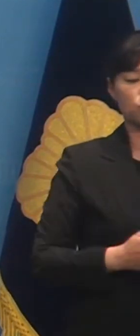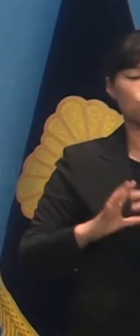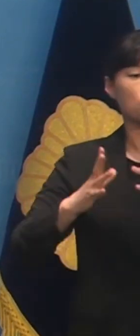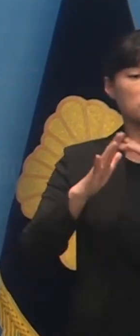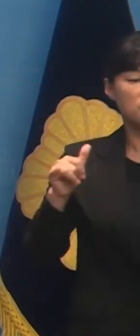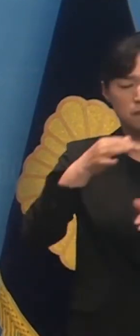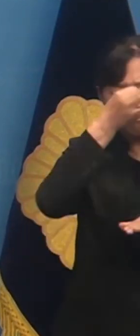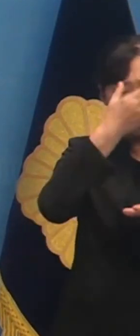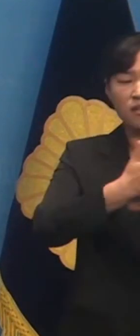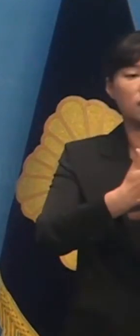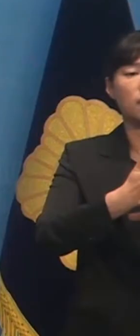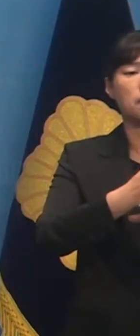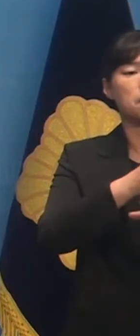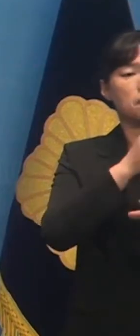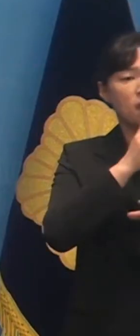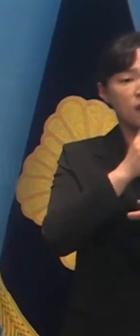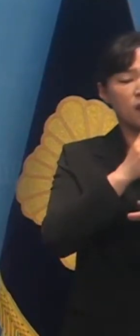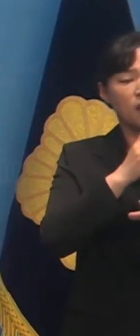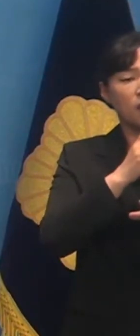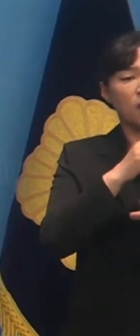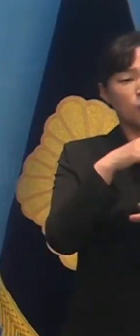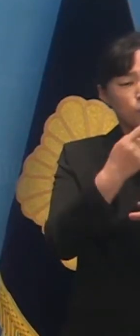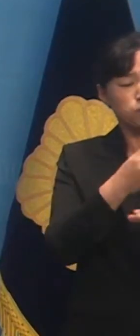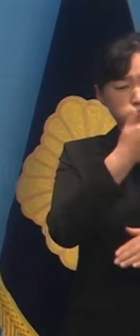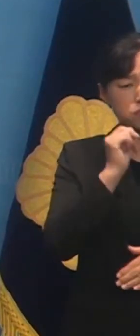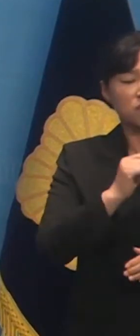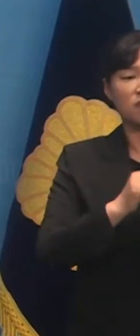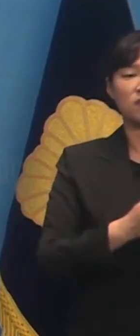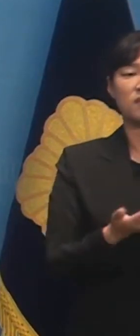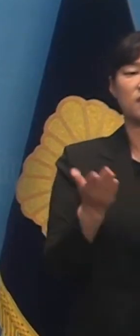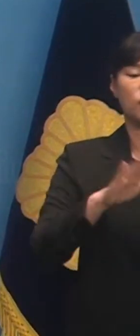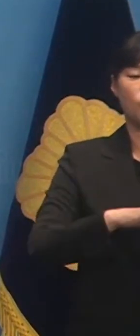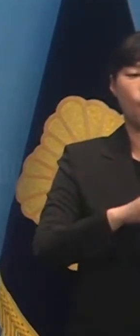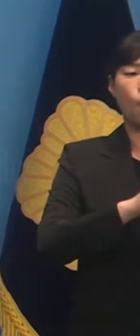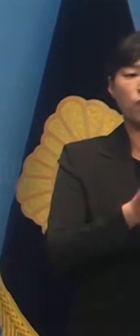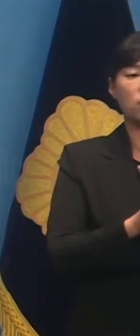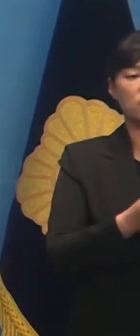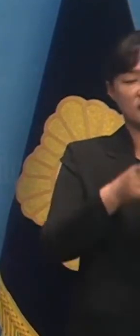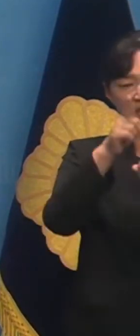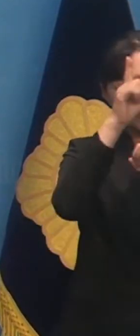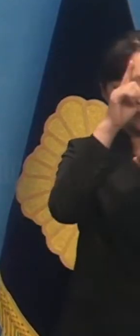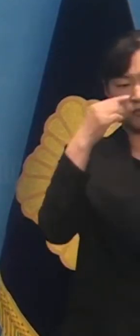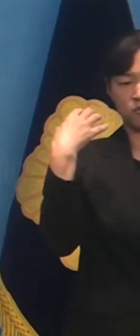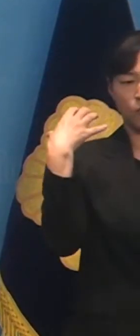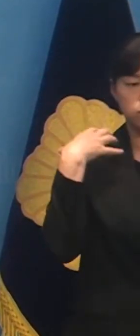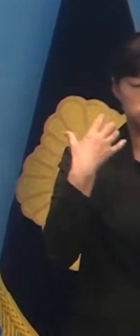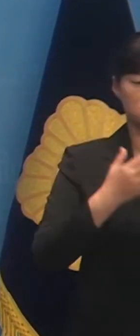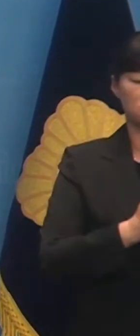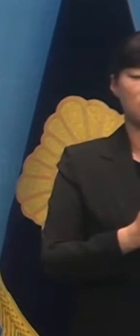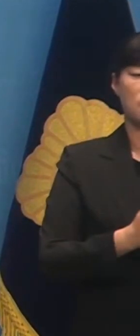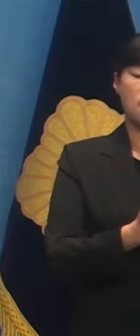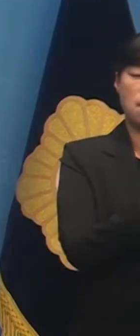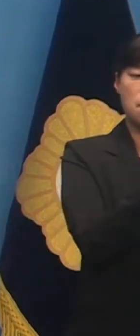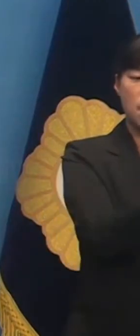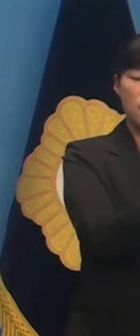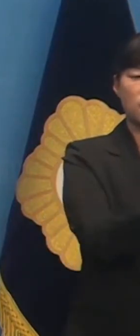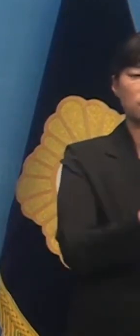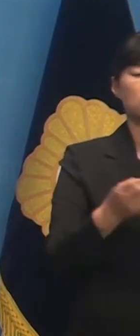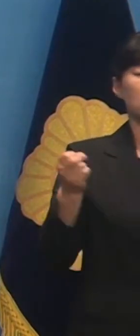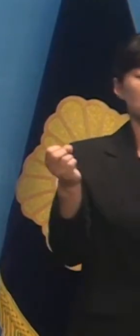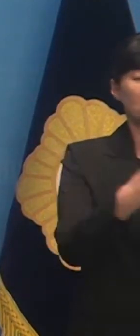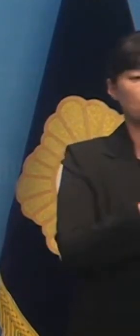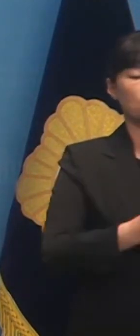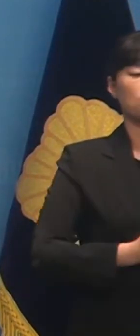국민께 속고 대조해도 모자랄 판에 이재명 정부 발목 잡기까지 하며